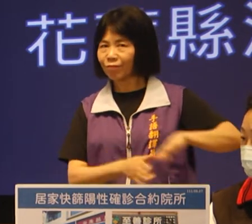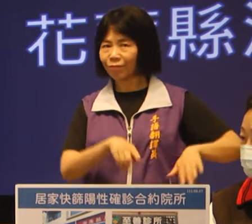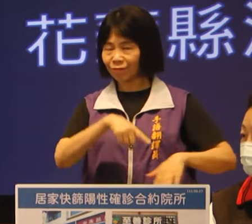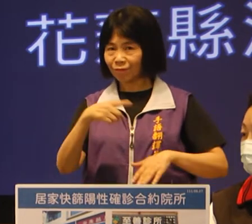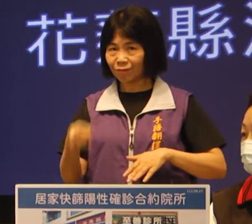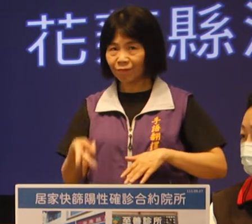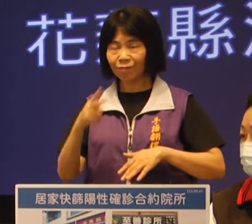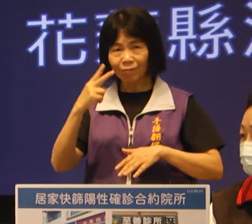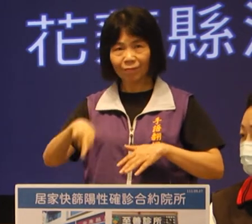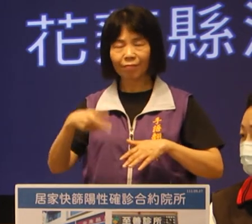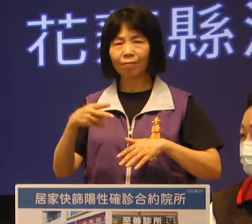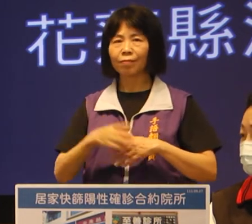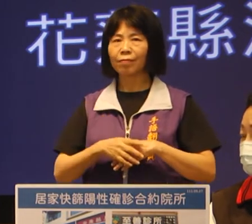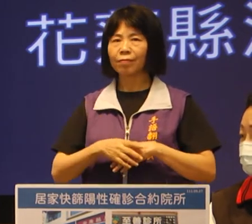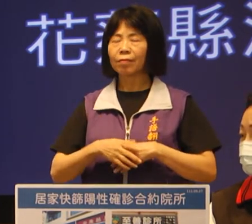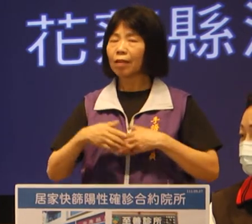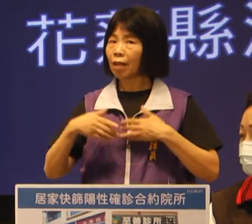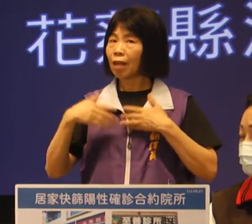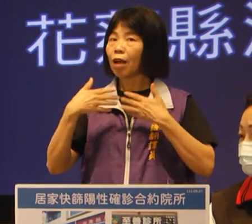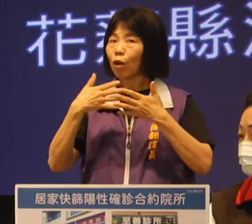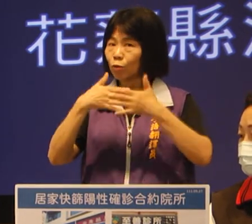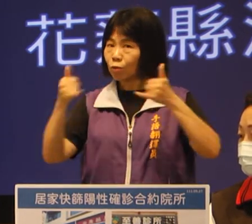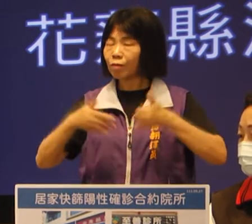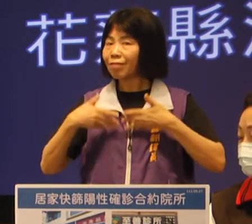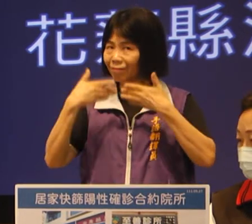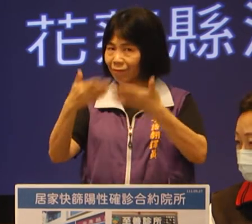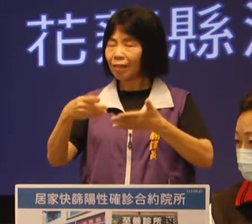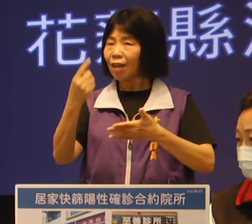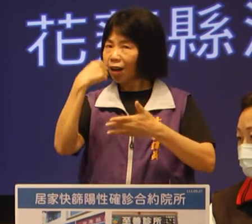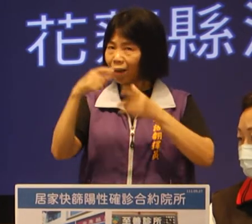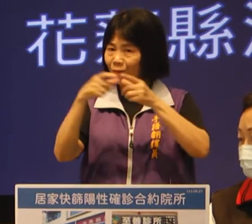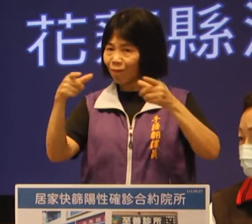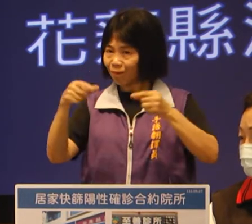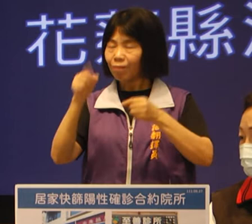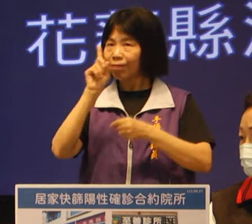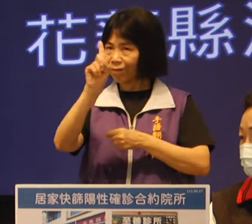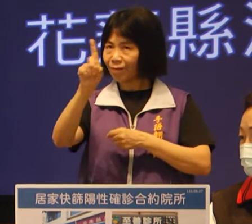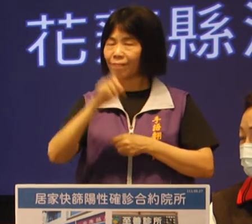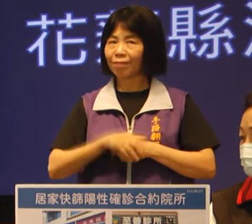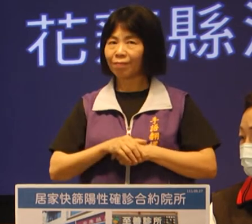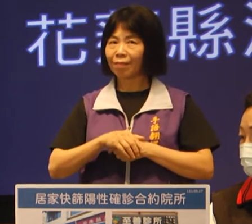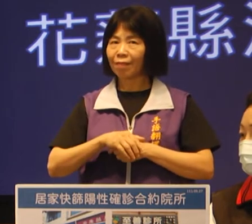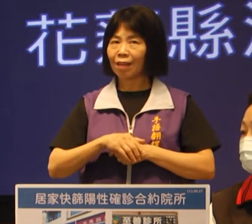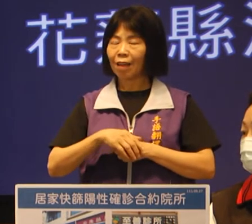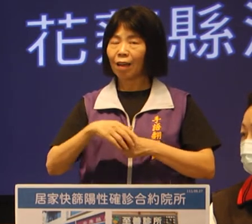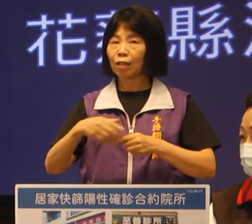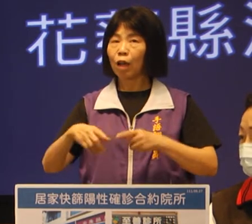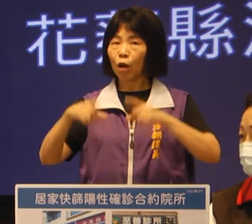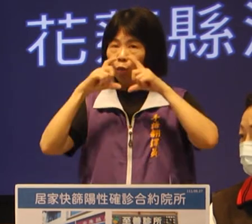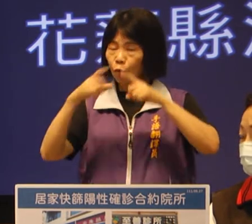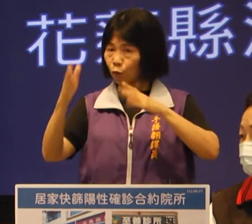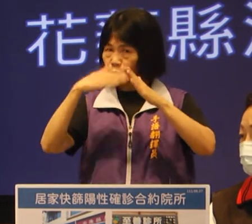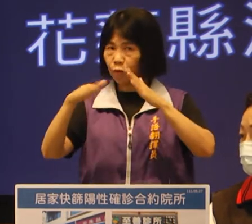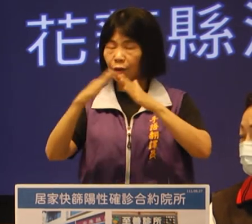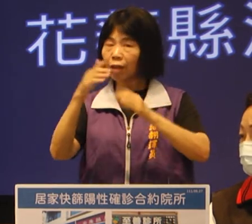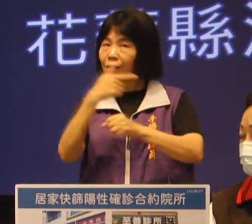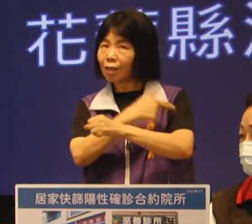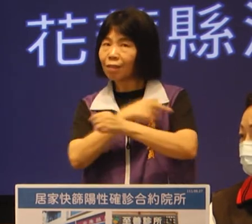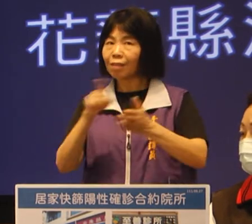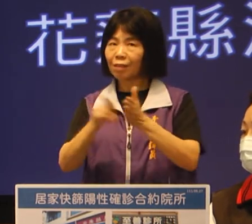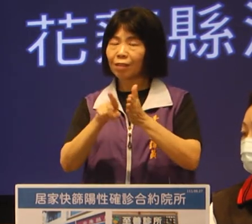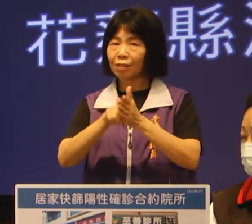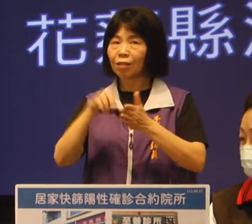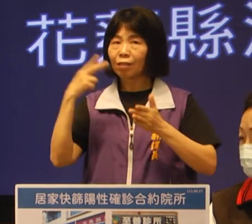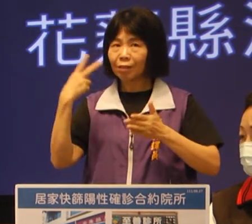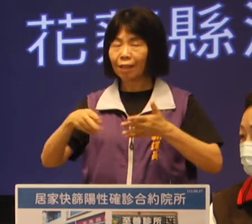也会呢再配发给学生一剂的快筛试剂，那在学生返校接种疫苗的时候，会同时